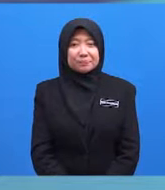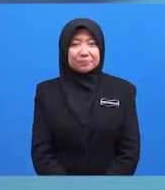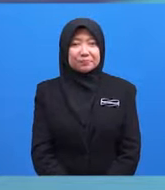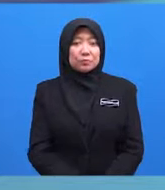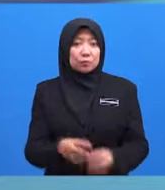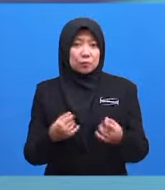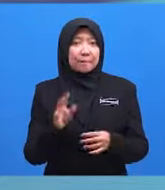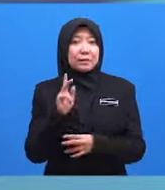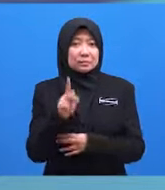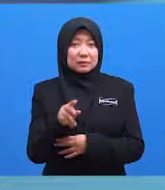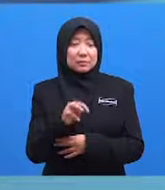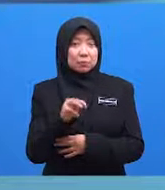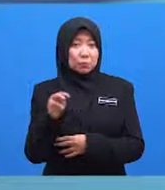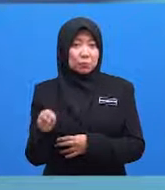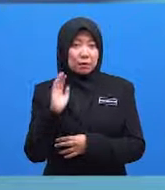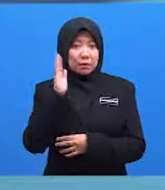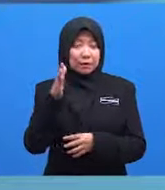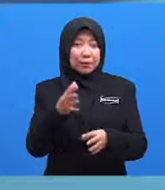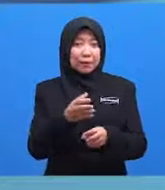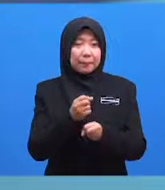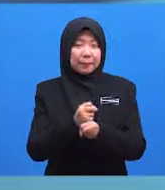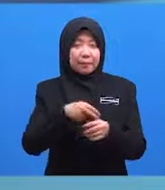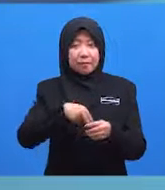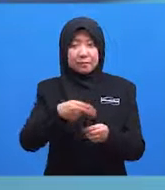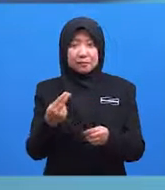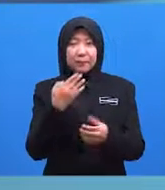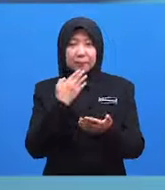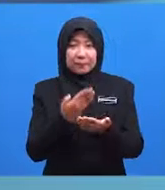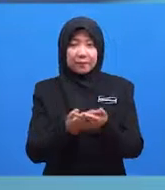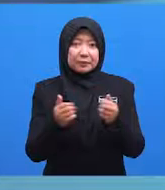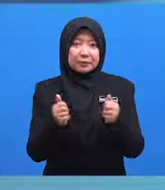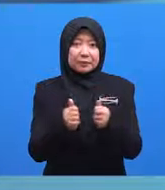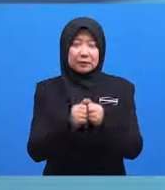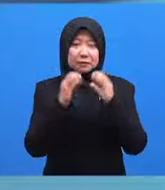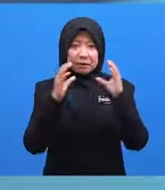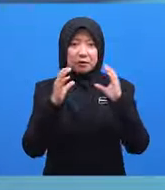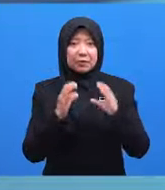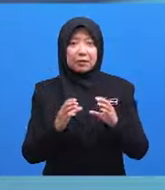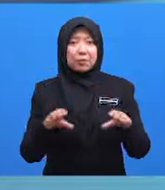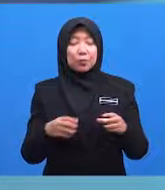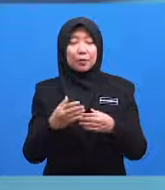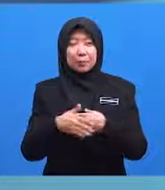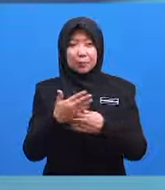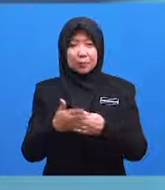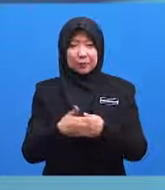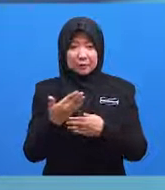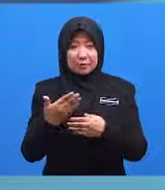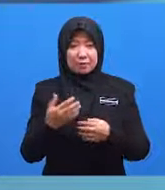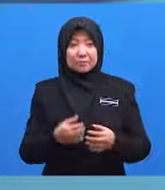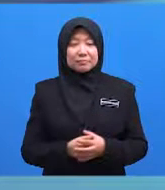Sudah pastinya murid-murid akan mendapat hasil yang baik kerana cara pembuatannya yang mudah.